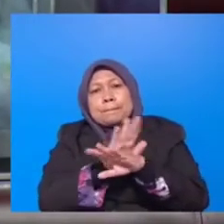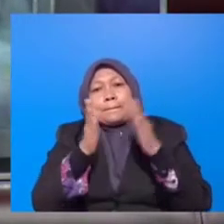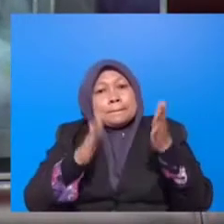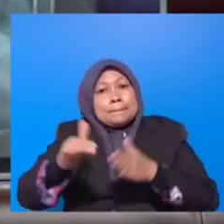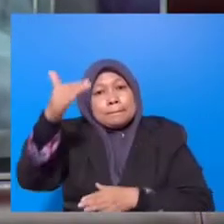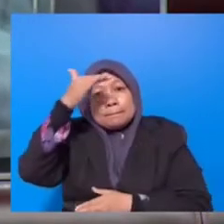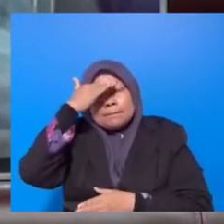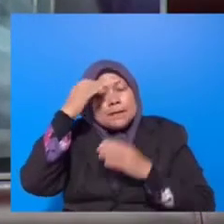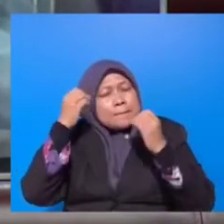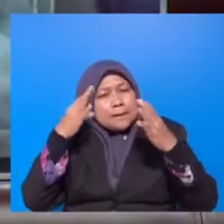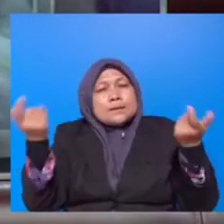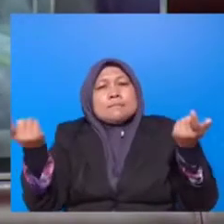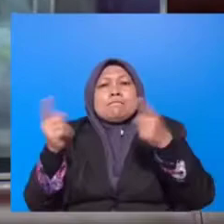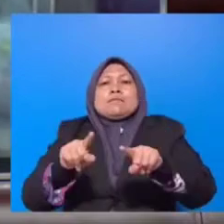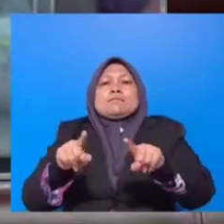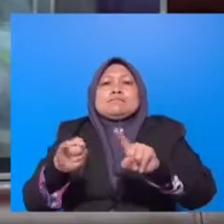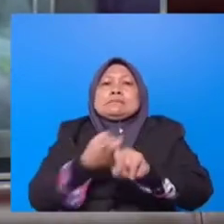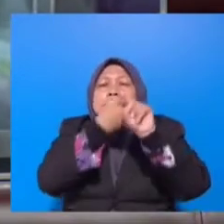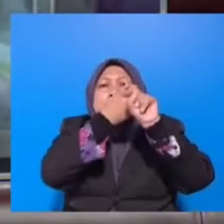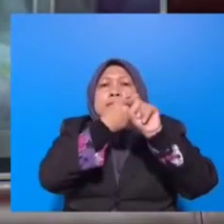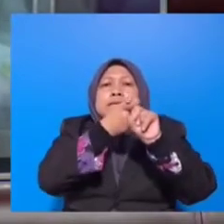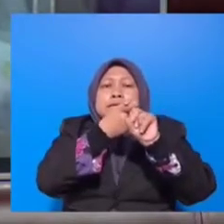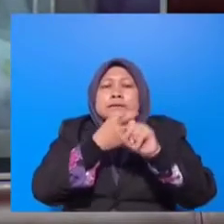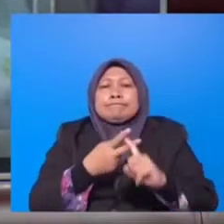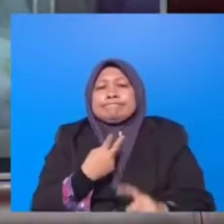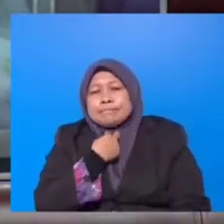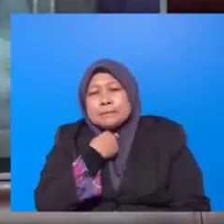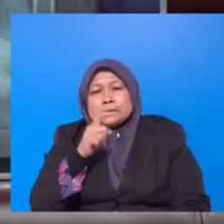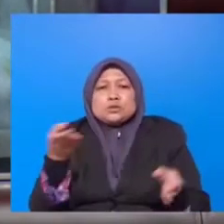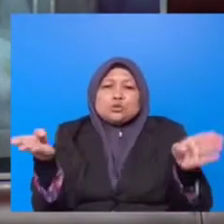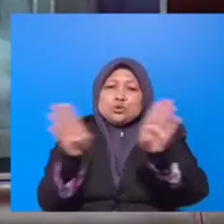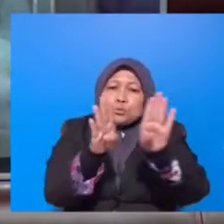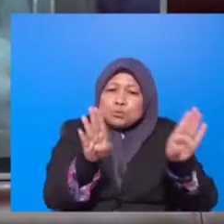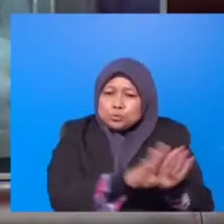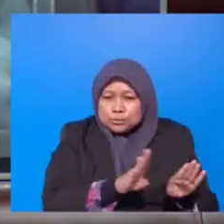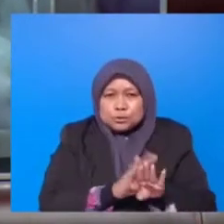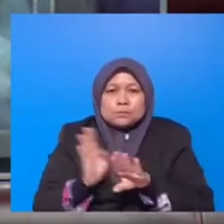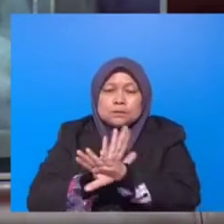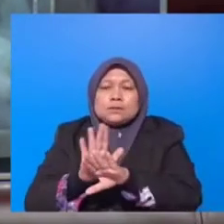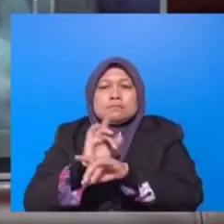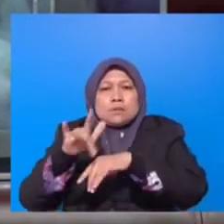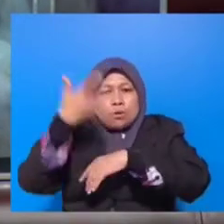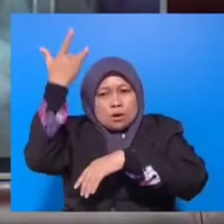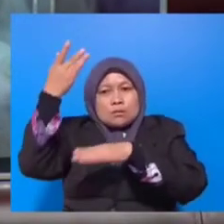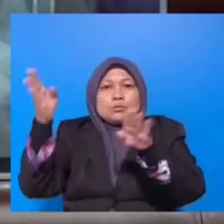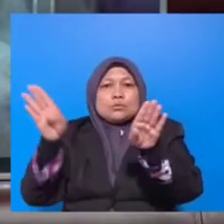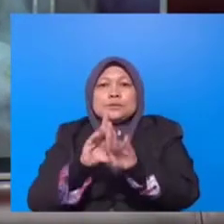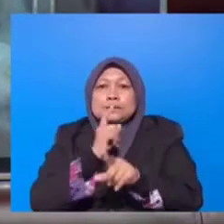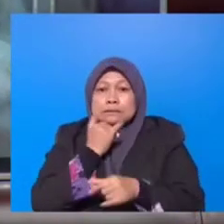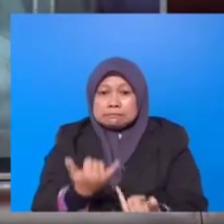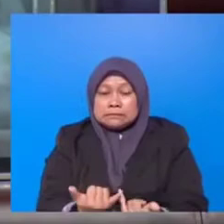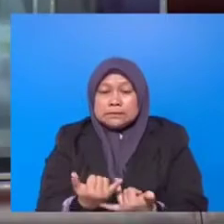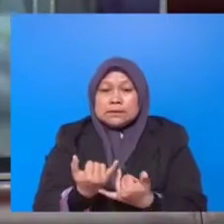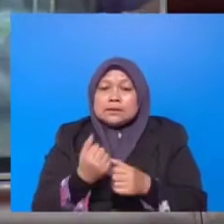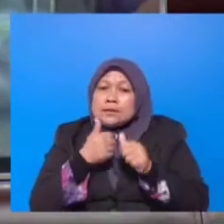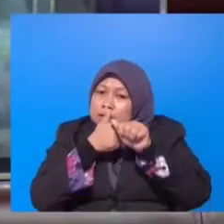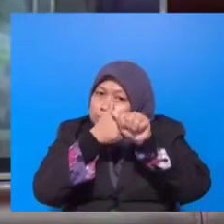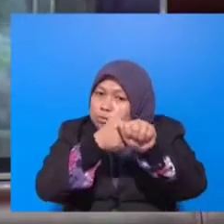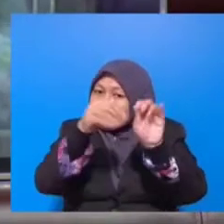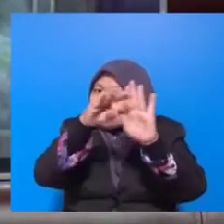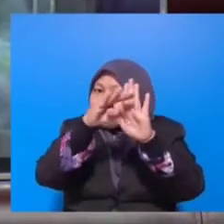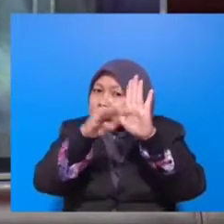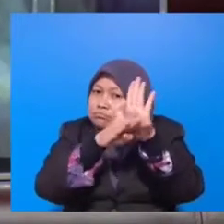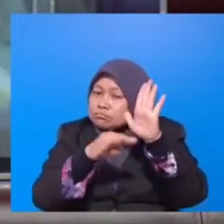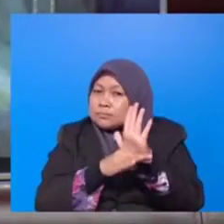di negeri Johor juga terjejas dan kerana mereka perlu untuk menutup operasi perniagaan pada peringkat awal PKP dan seterusnya mematuhi garis